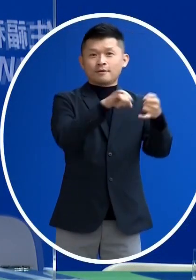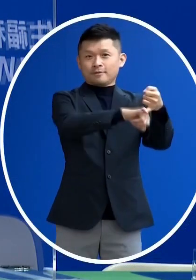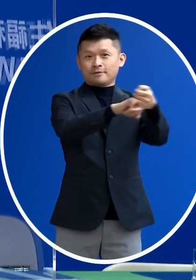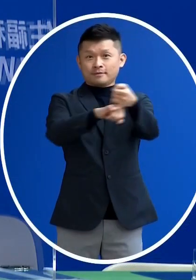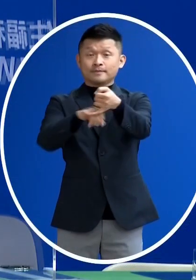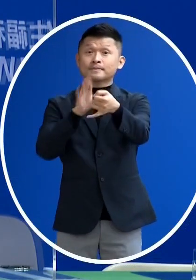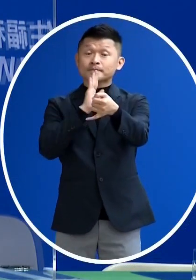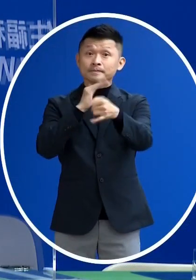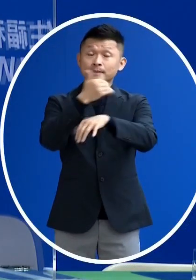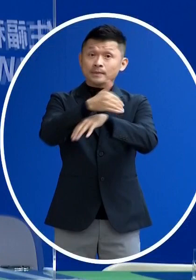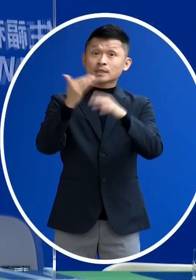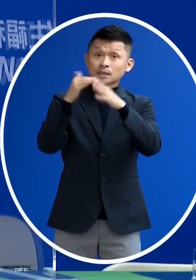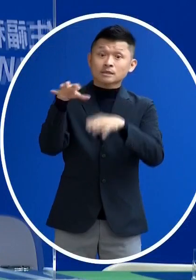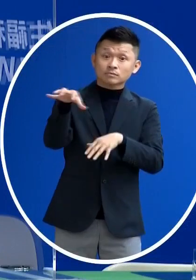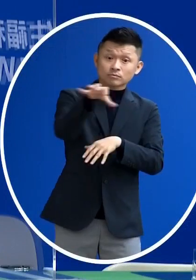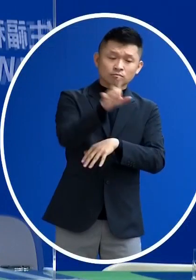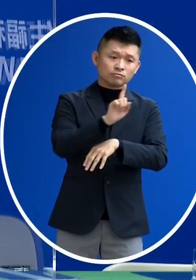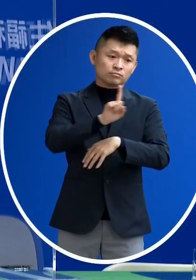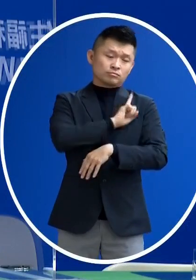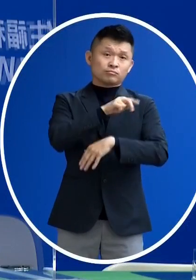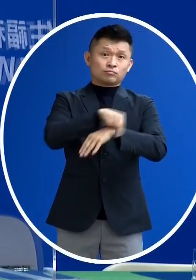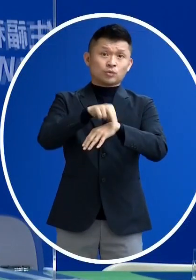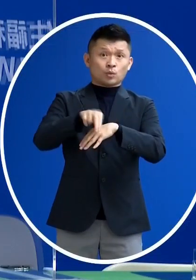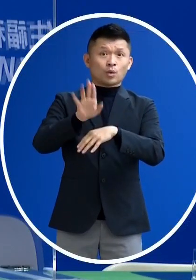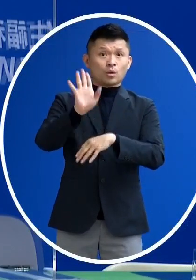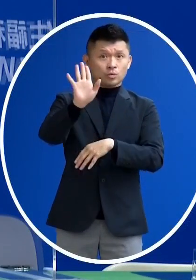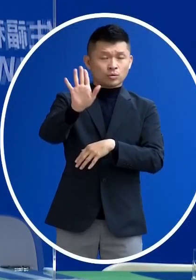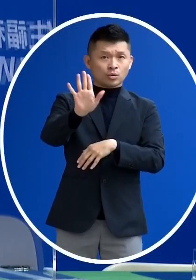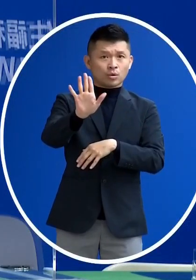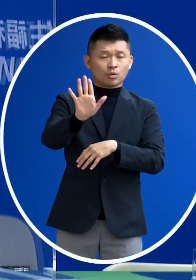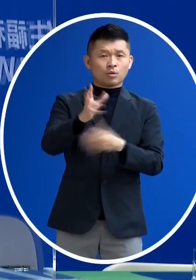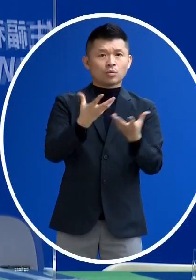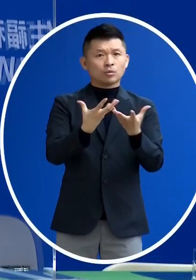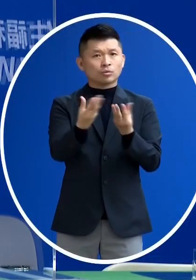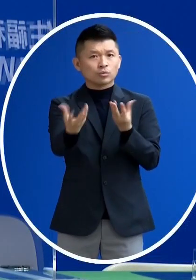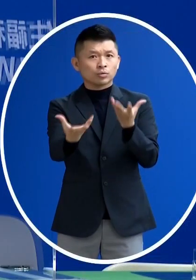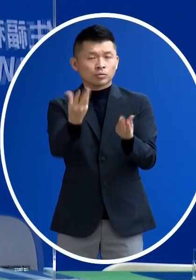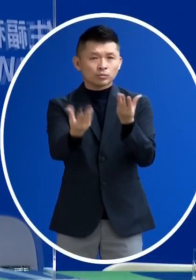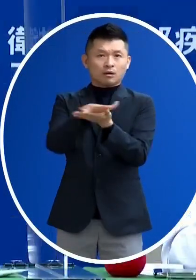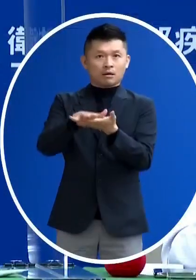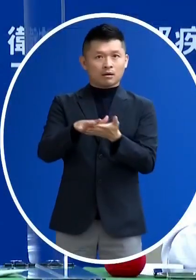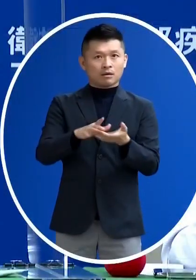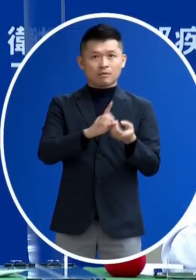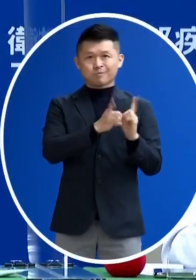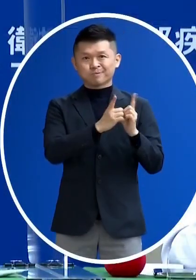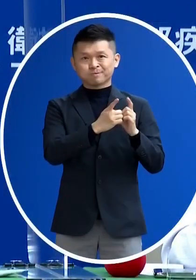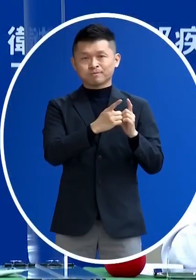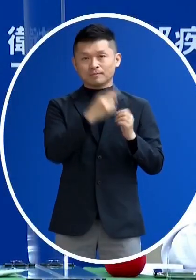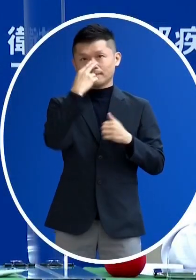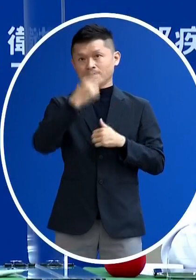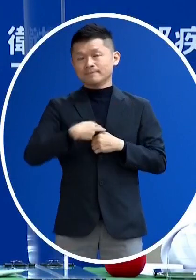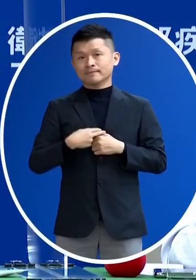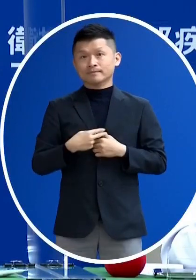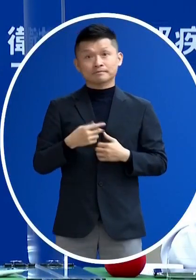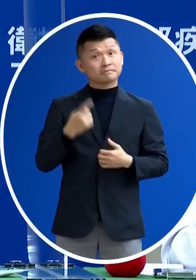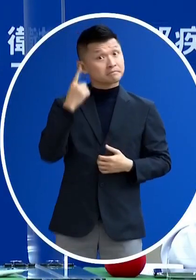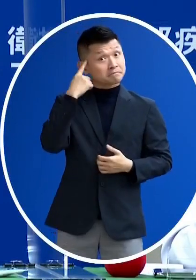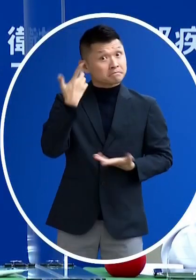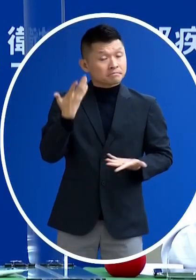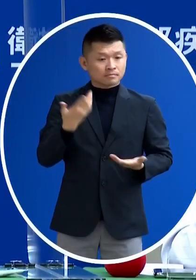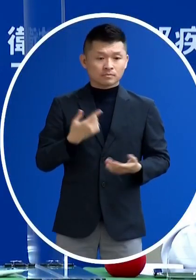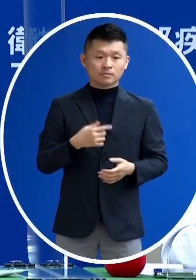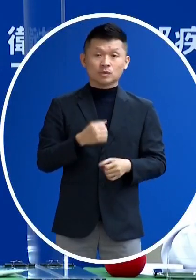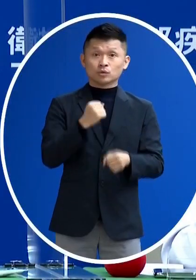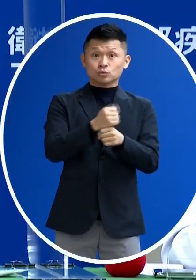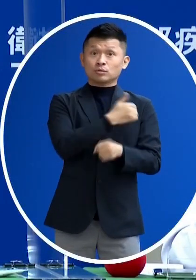各个县市可能都有其他的安排，这个部分就没有办法再进一步的一个分析。 是把我们可以做得到的事情